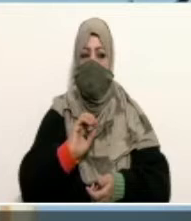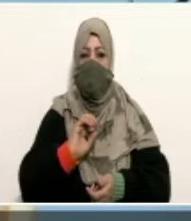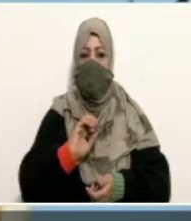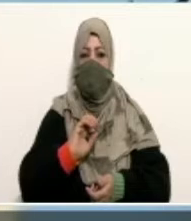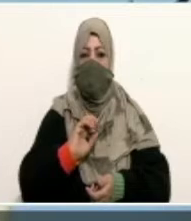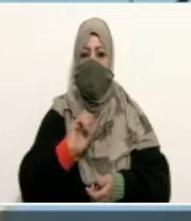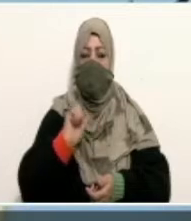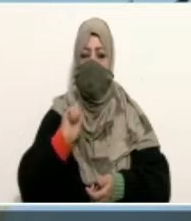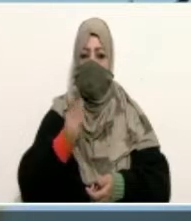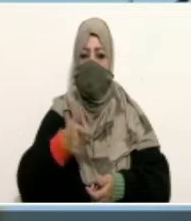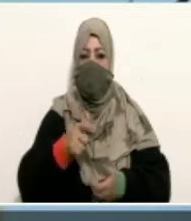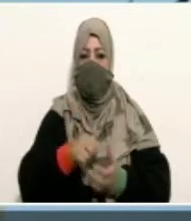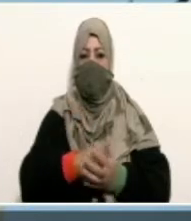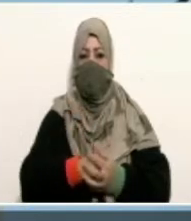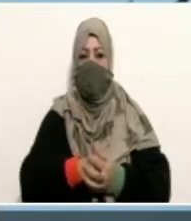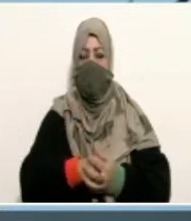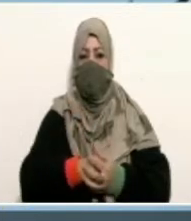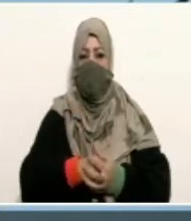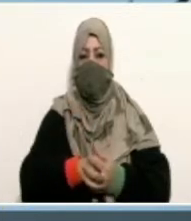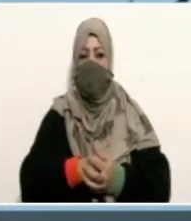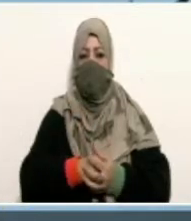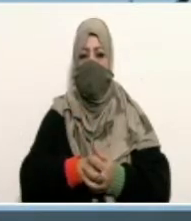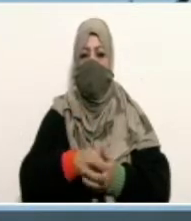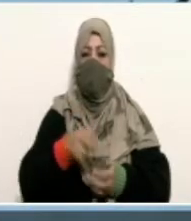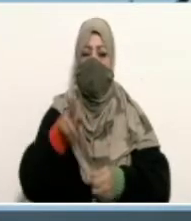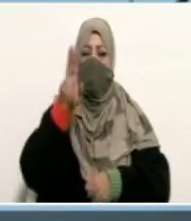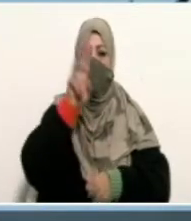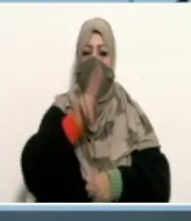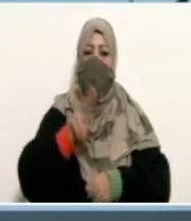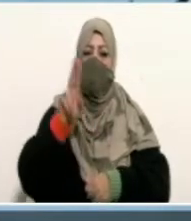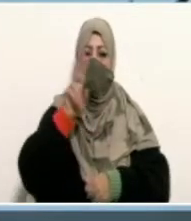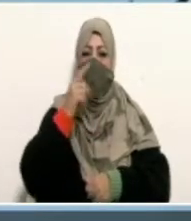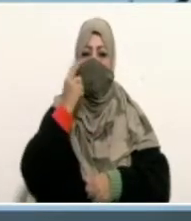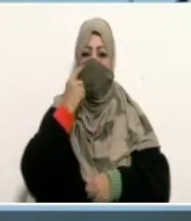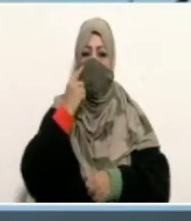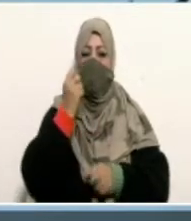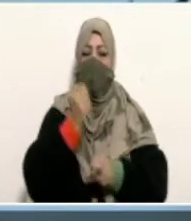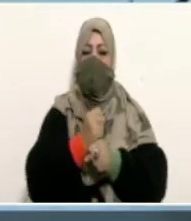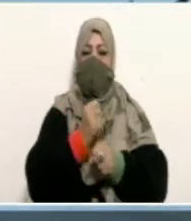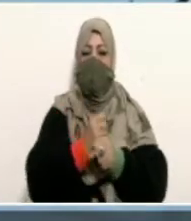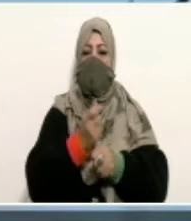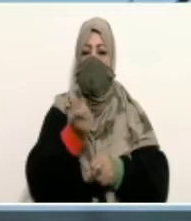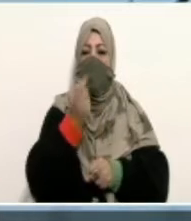سألت عن شغلها في صيدلية، تقول أنا أشتغل في صيدلية ومرتبي